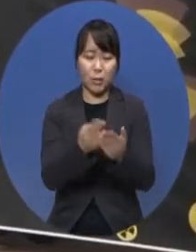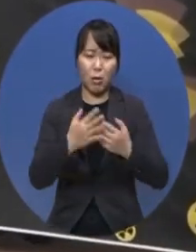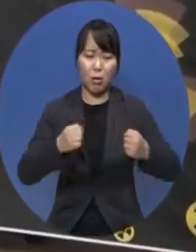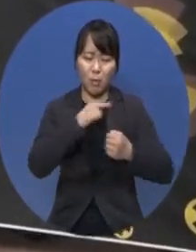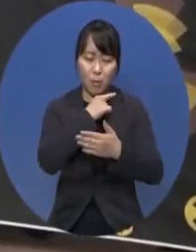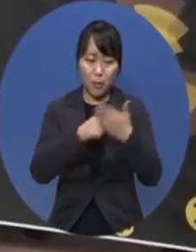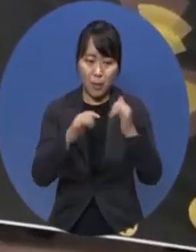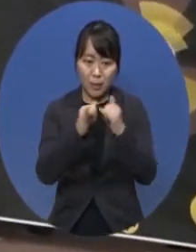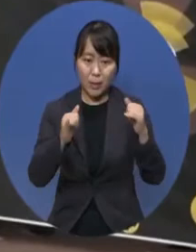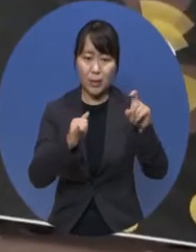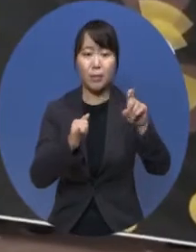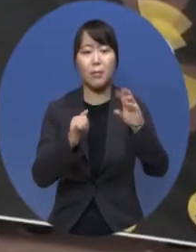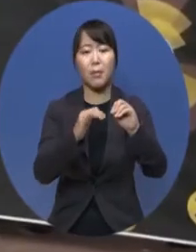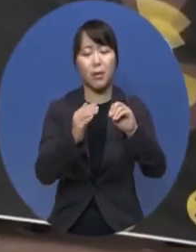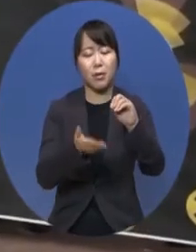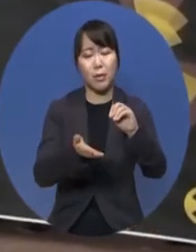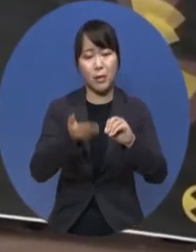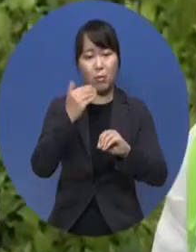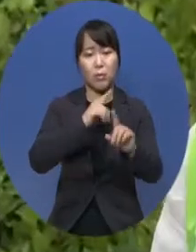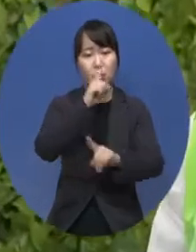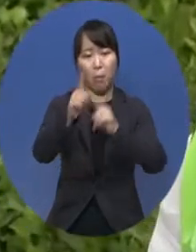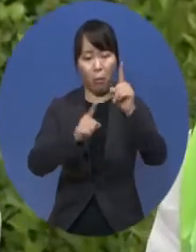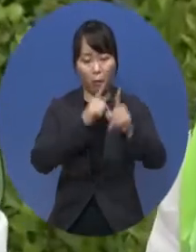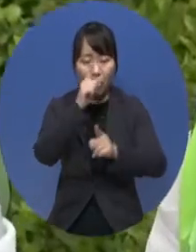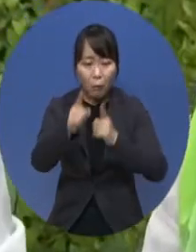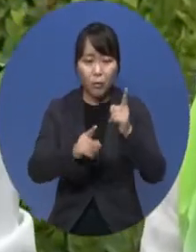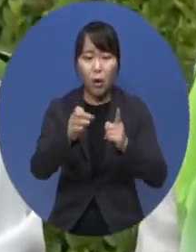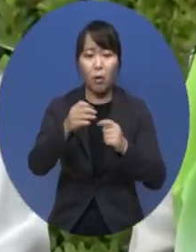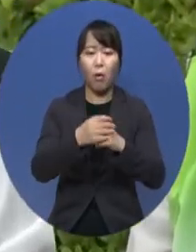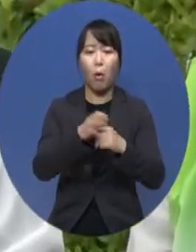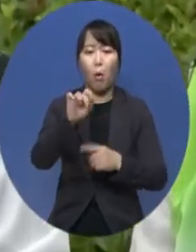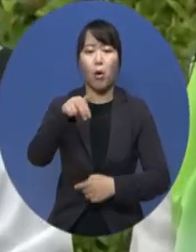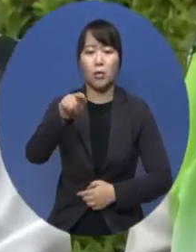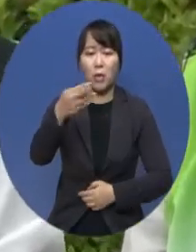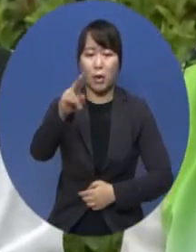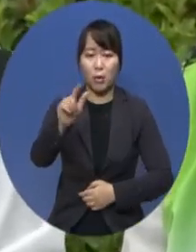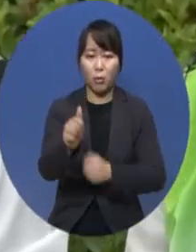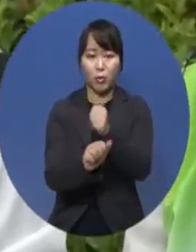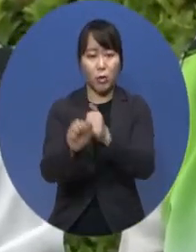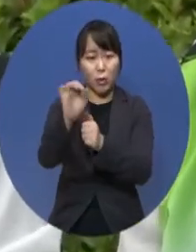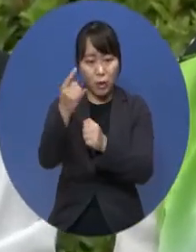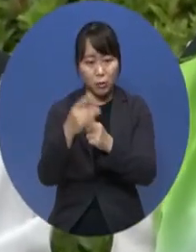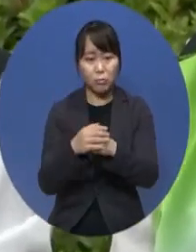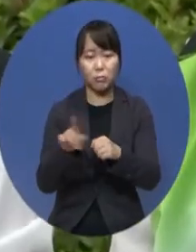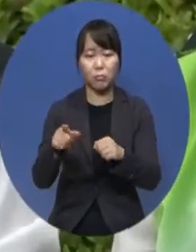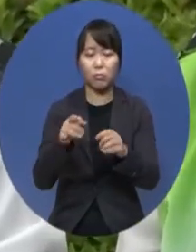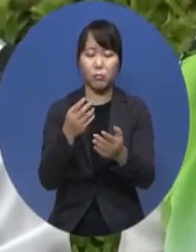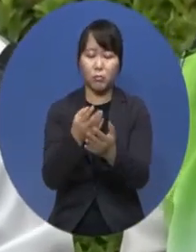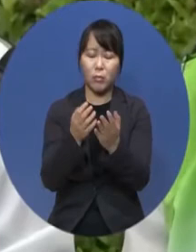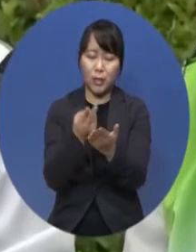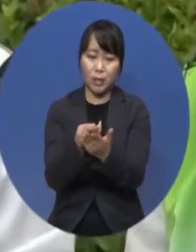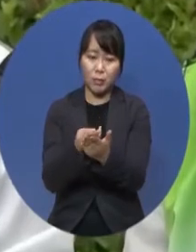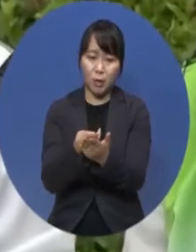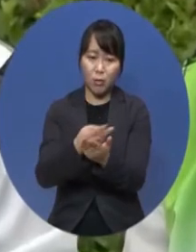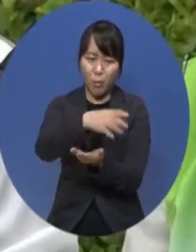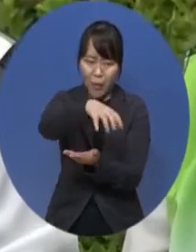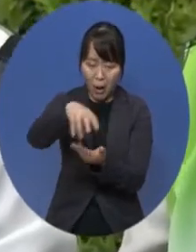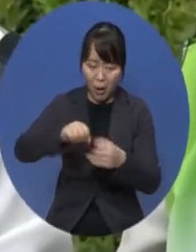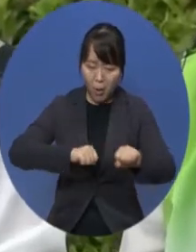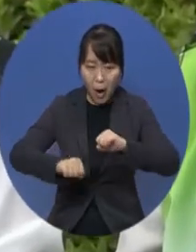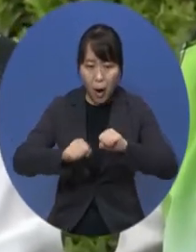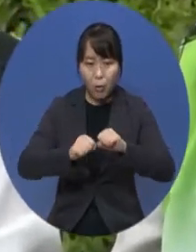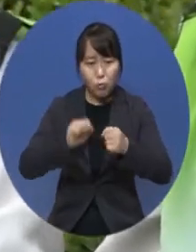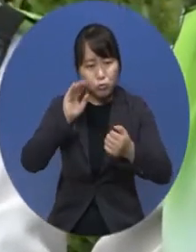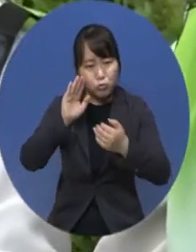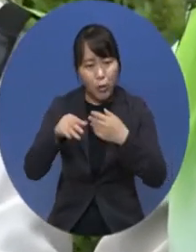건강 피해자 10만 명 이상으로 신고가 되자 원자력위원회는 라돈 침대를 수거 활동을 전개하고